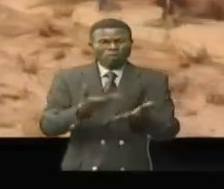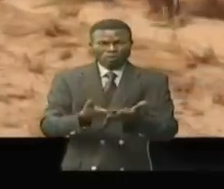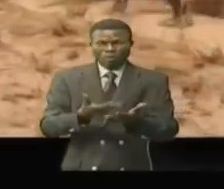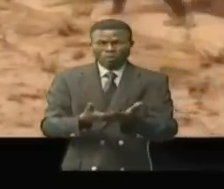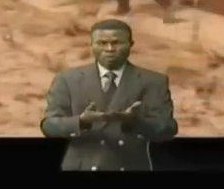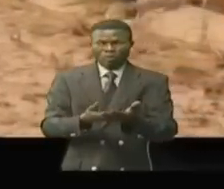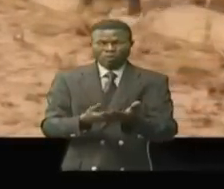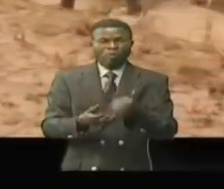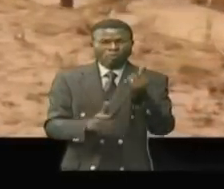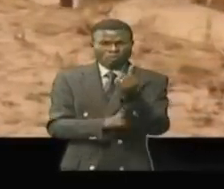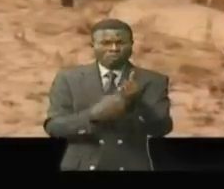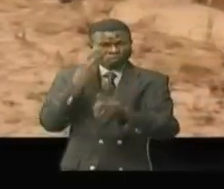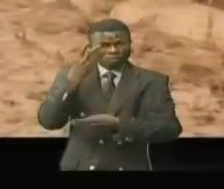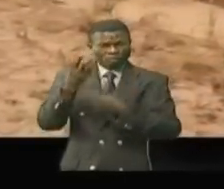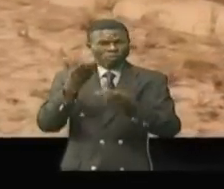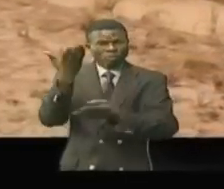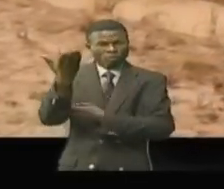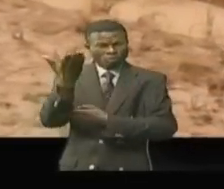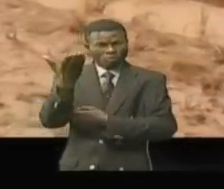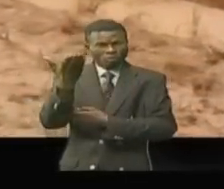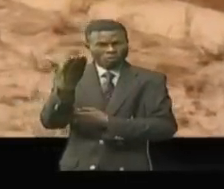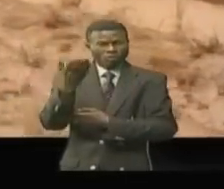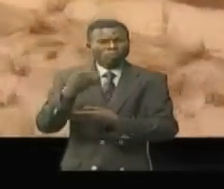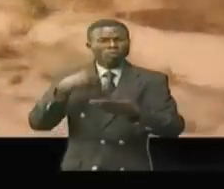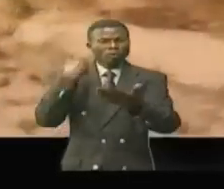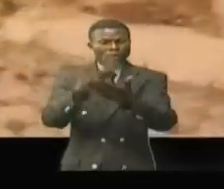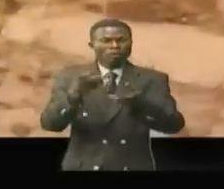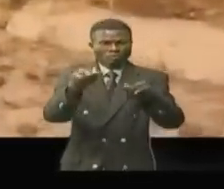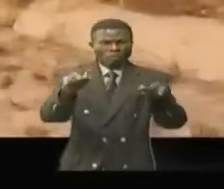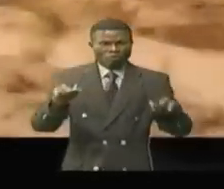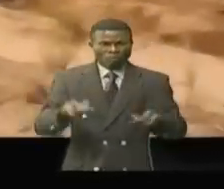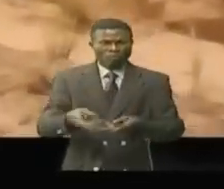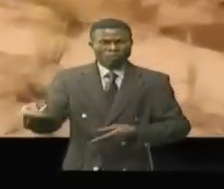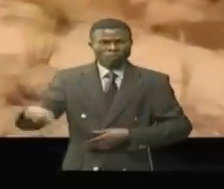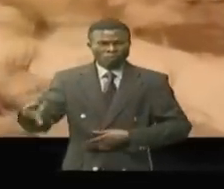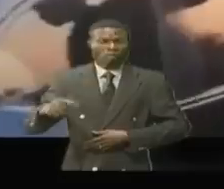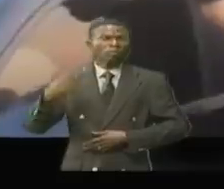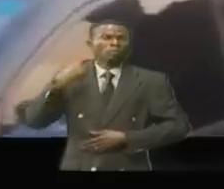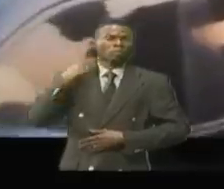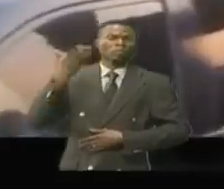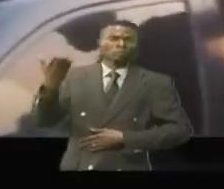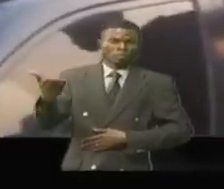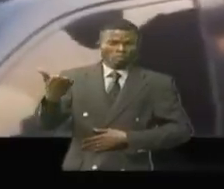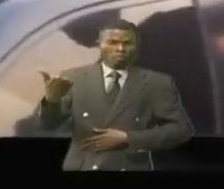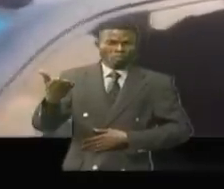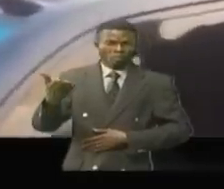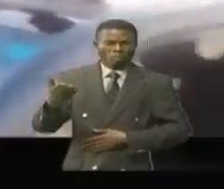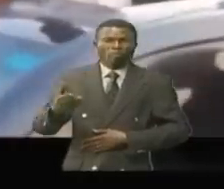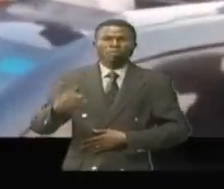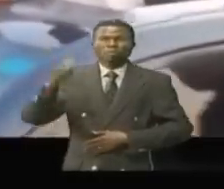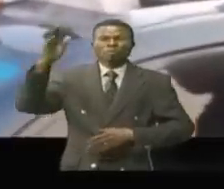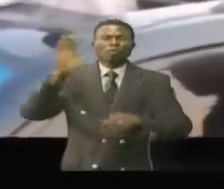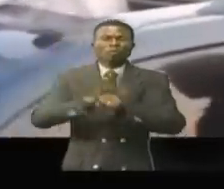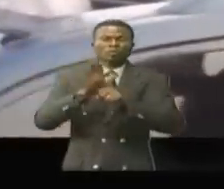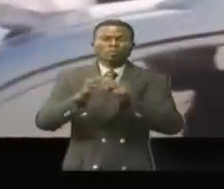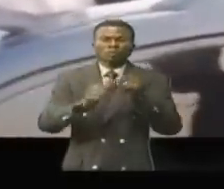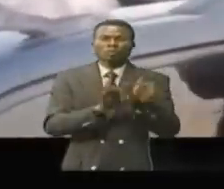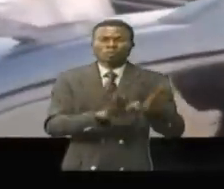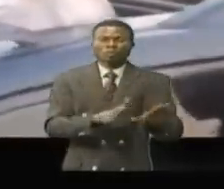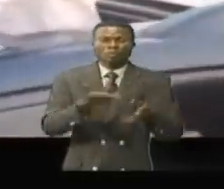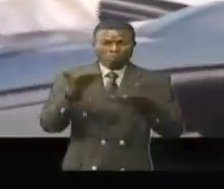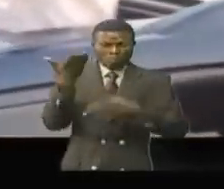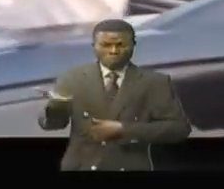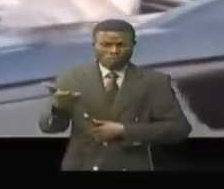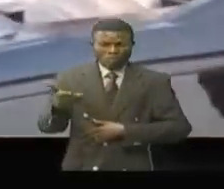et rivières pour arriver enfin à destination dans la province du Kwango où une foule immense l'attendait. Sur place,